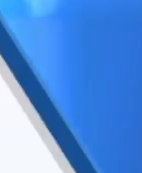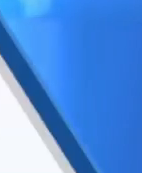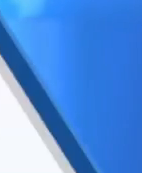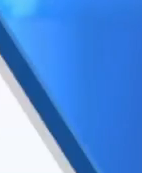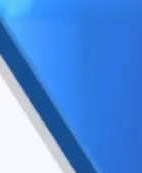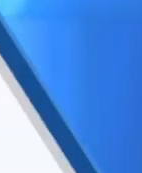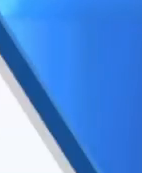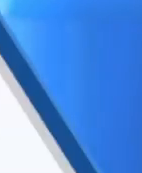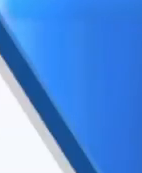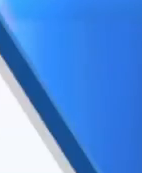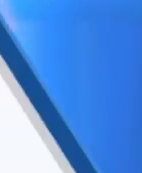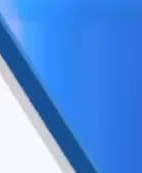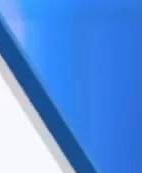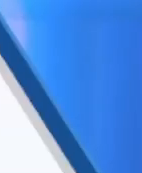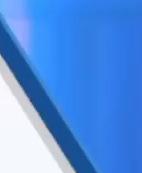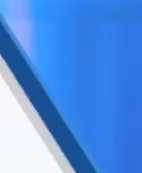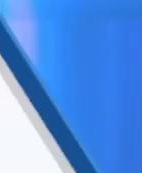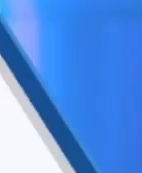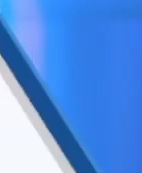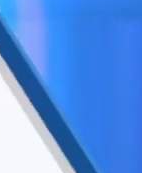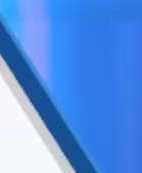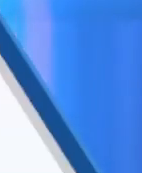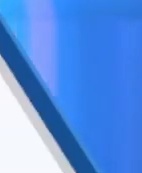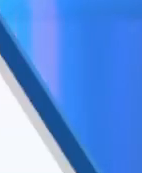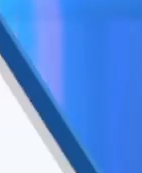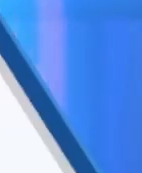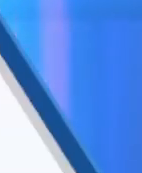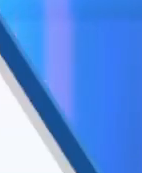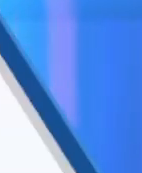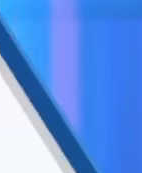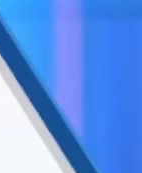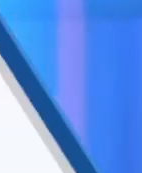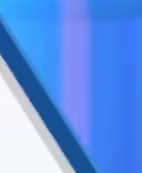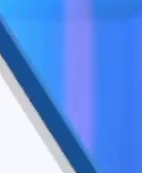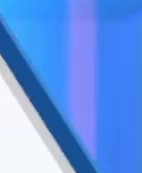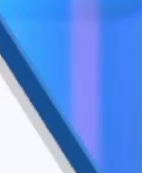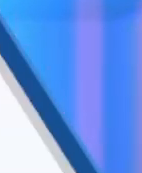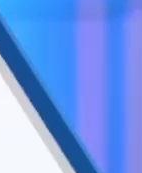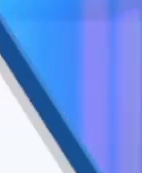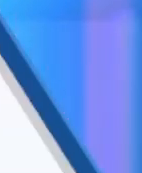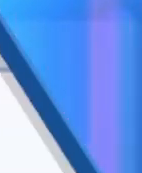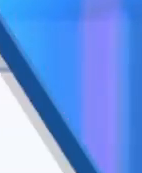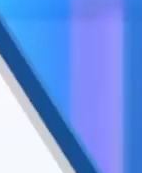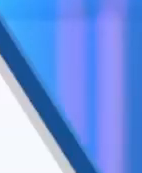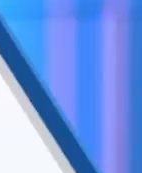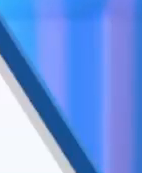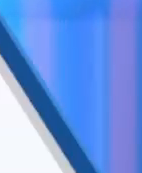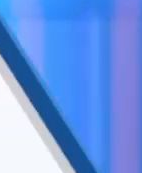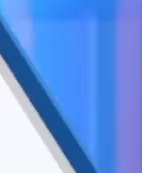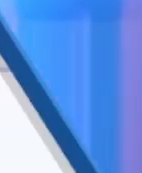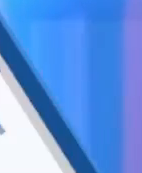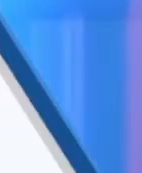w'amafaranga ahatari umuriro w'amashanyarazi uhagezwe cyangwa se ukahagezwa, bityo twese ducane. Murakoze ati